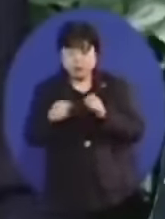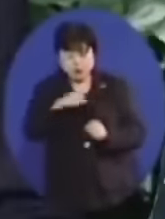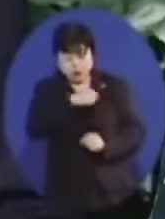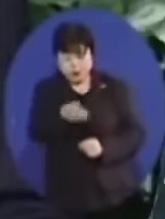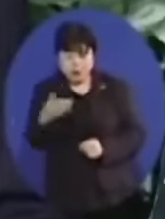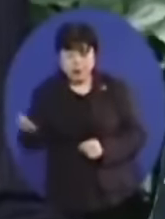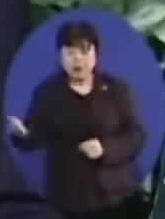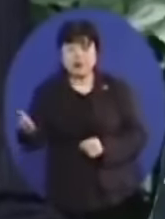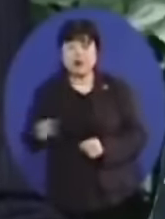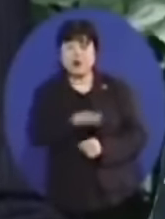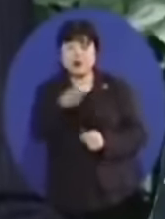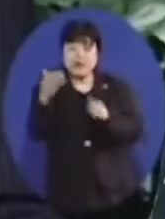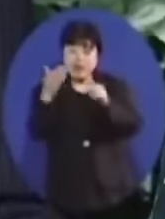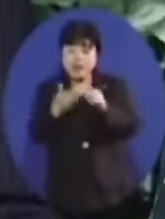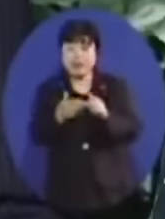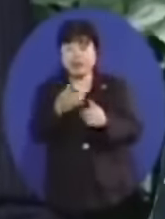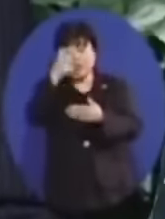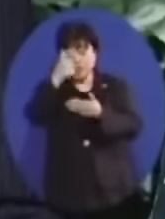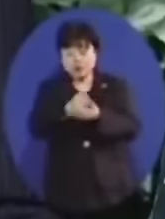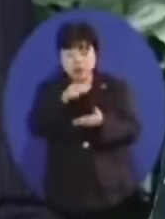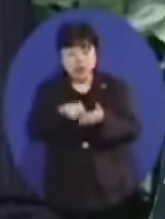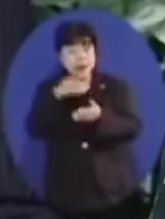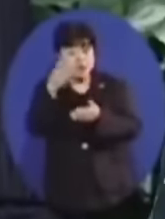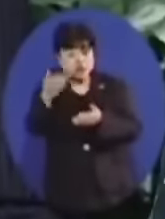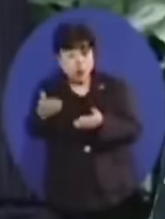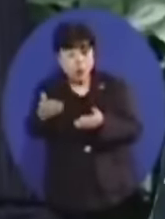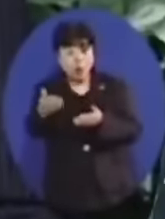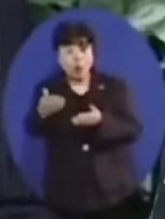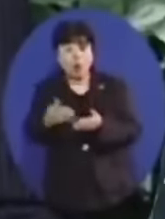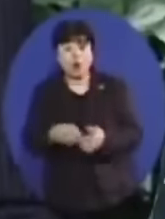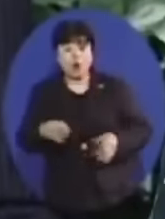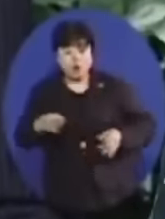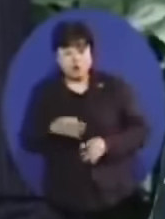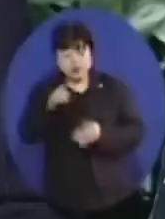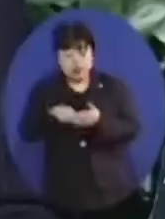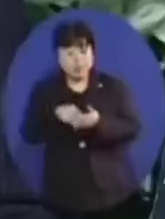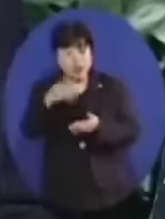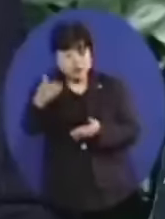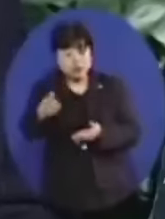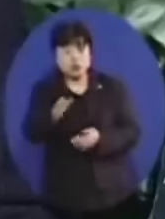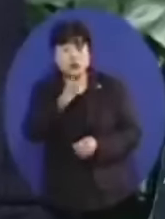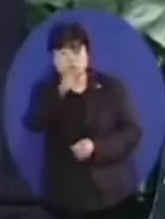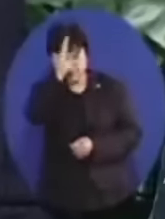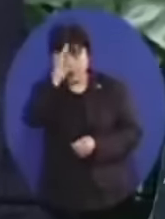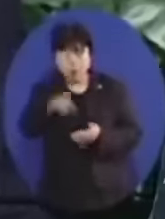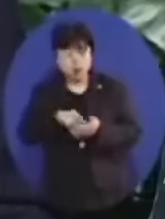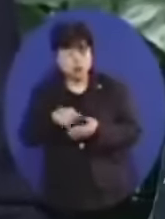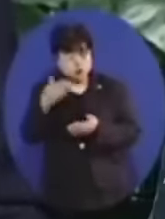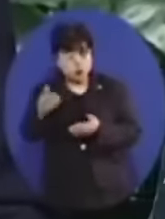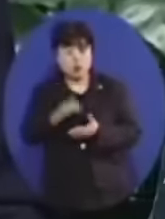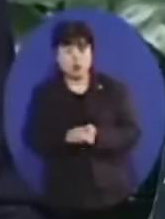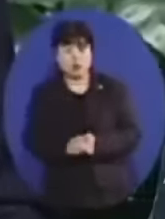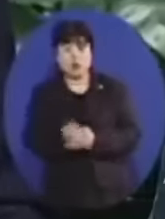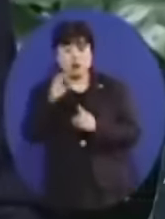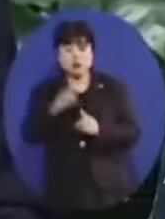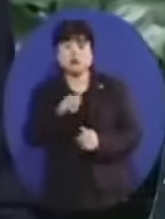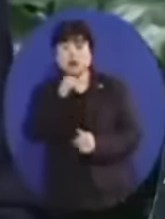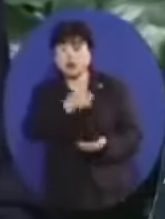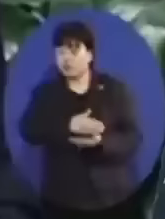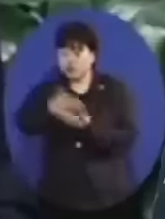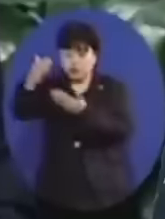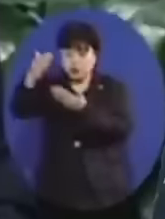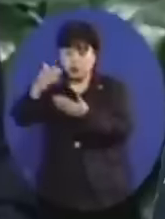흘려서 우리에게 죄를 청산하고 불의를 청산하고 질병을 청산하고 저주와 가난을